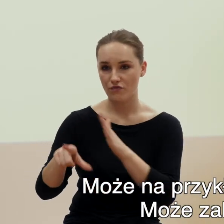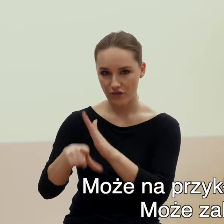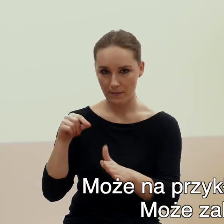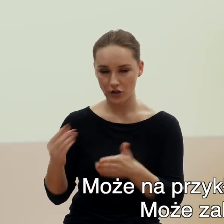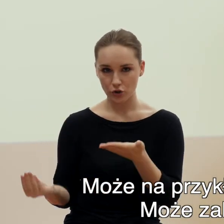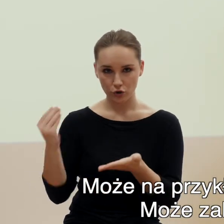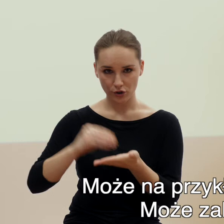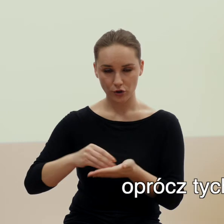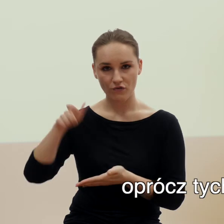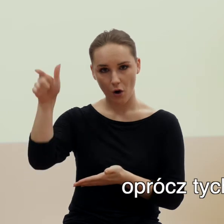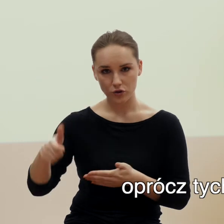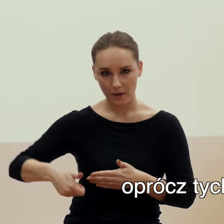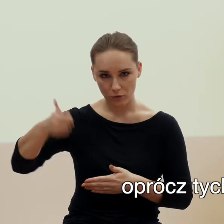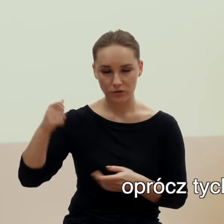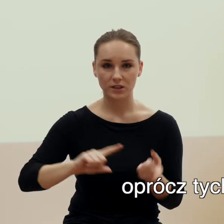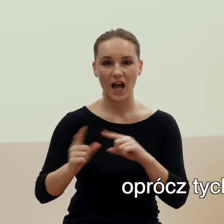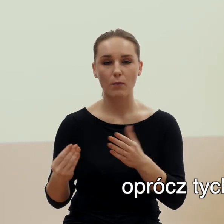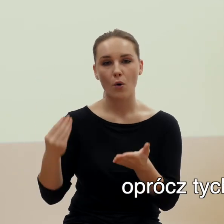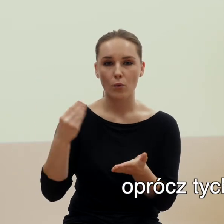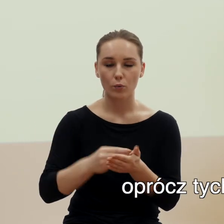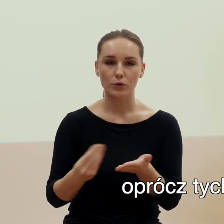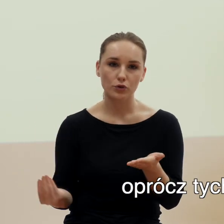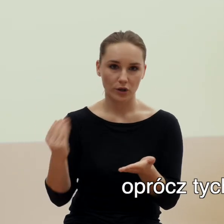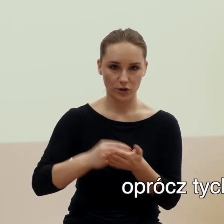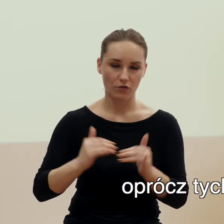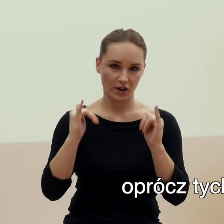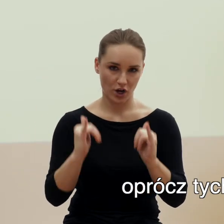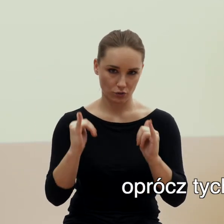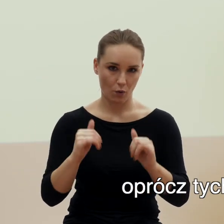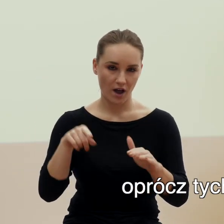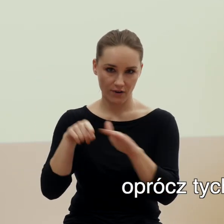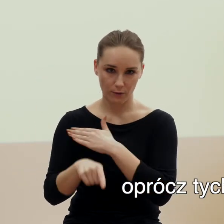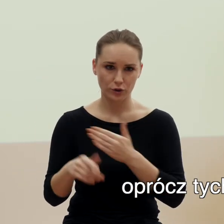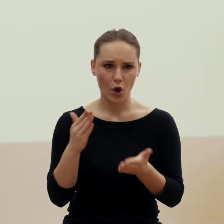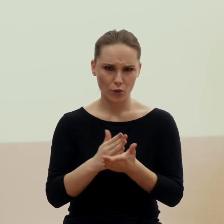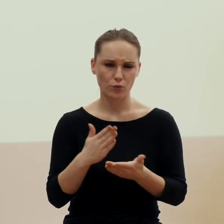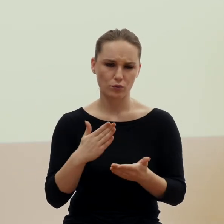krzesła ewakuacyjne, oprócz tych, które standardowo na terenie obiektu się znajdują.